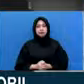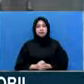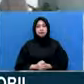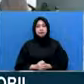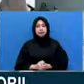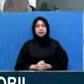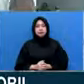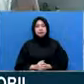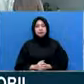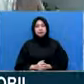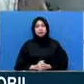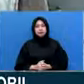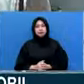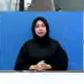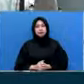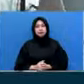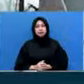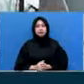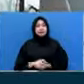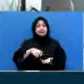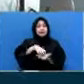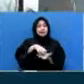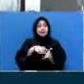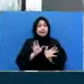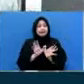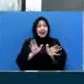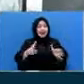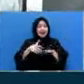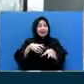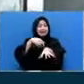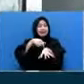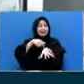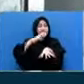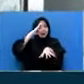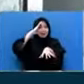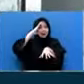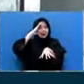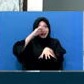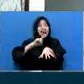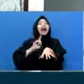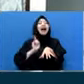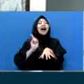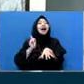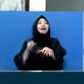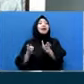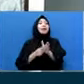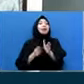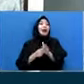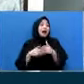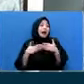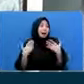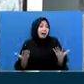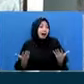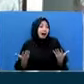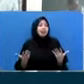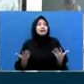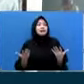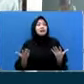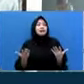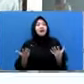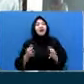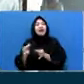untuk pelaksanaan upacara detik-detik proklamasi di IKN kita masih menghadapi kendala ee itu sarana